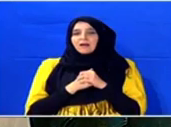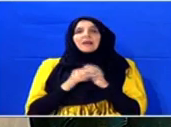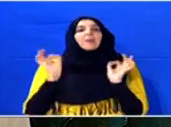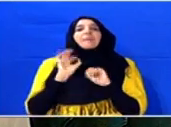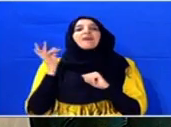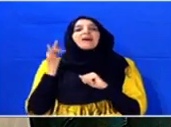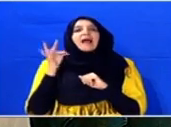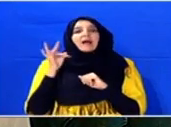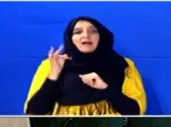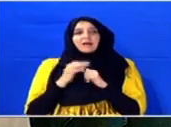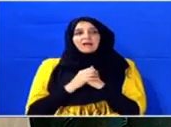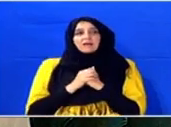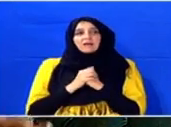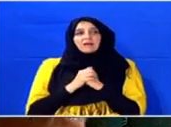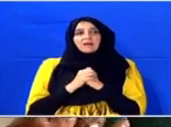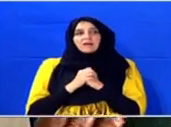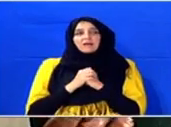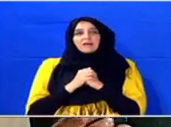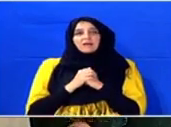معلش معلش